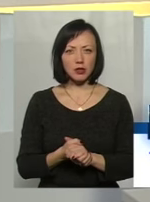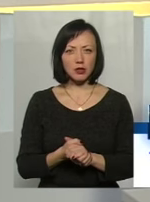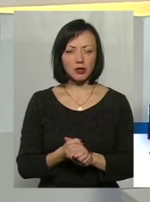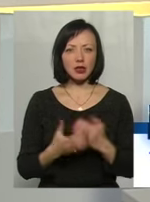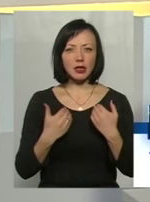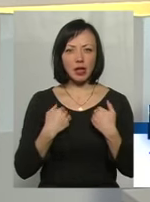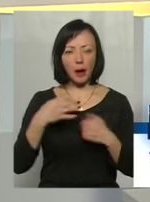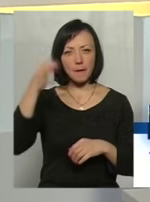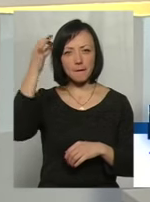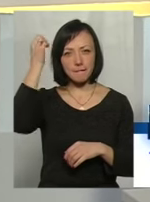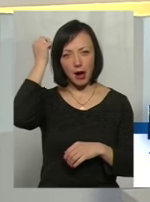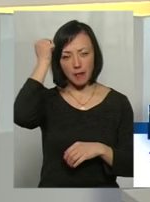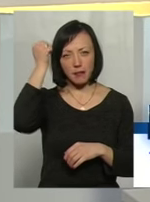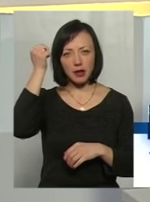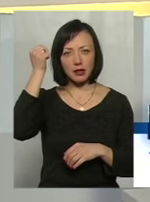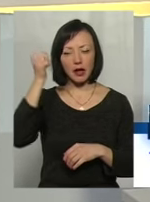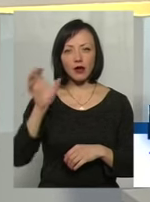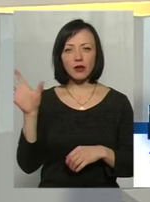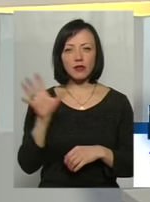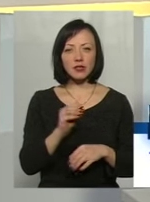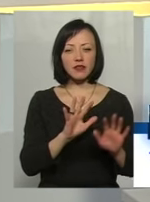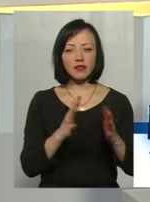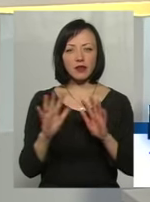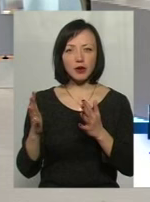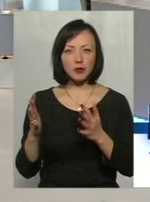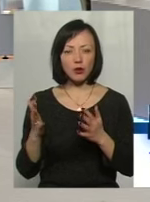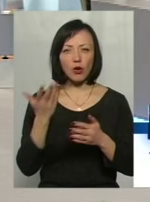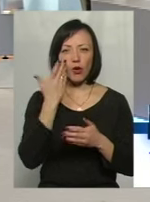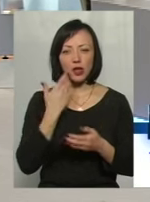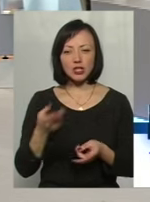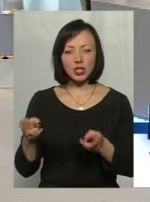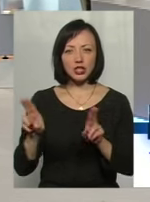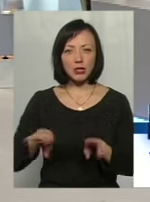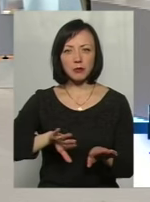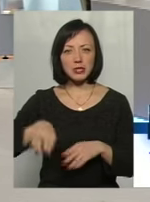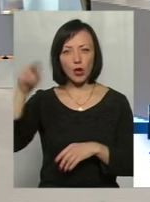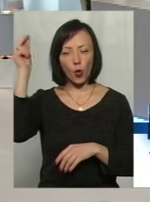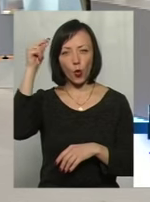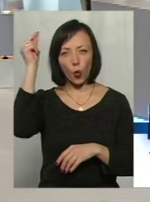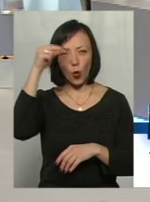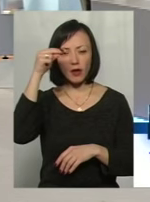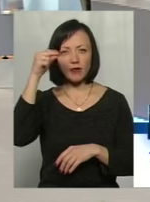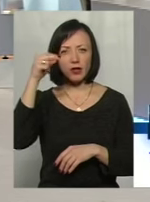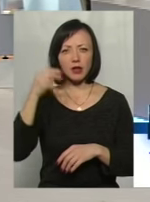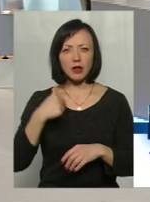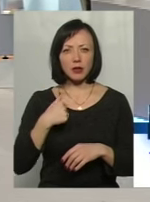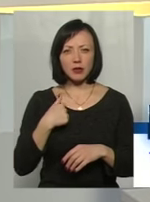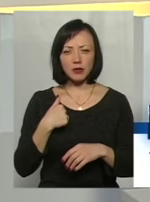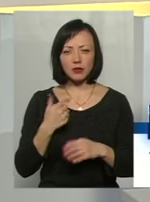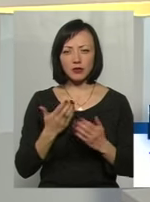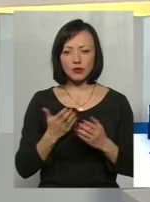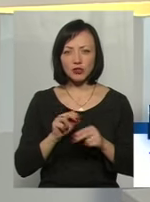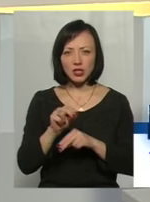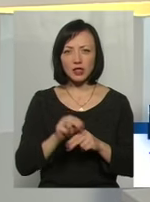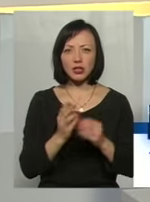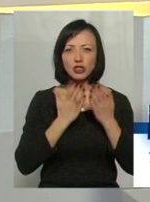Я пам'ятаю ці випадки, коли ми залишали після уроків, коли ми вміли читати, писати і так